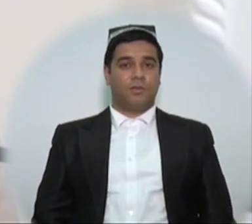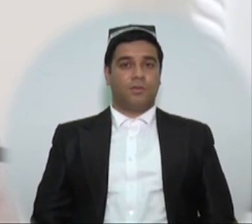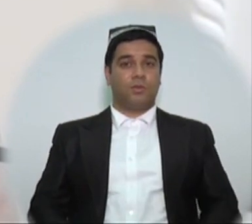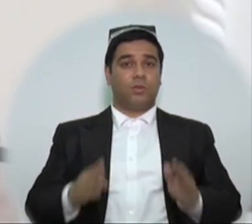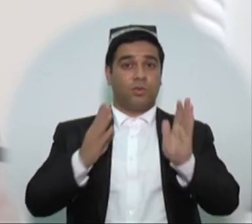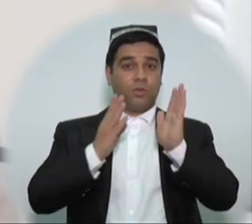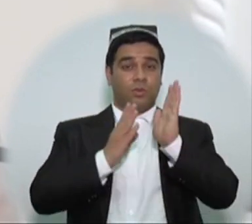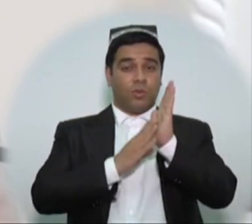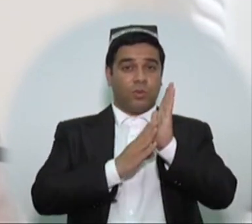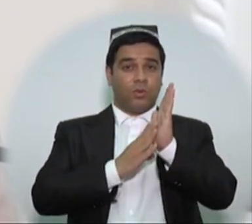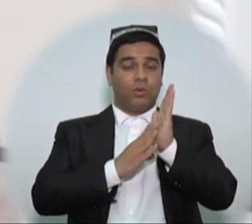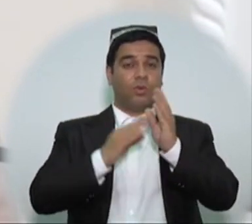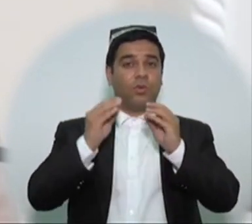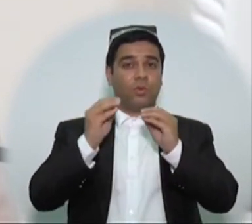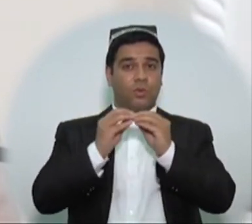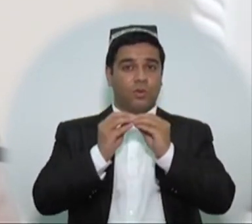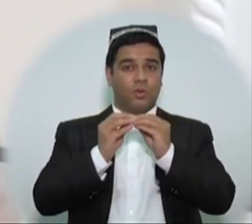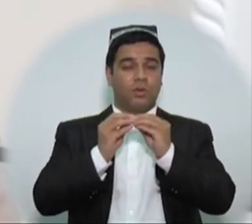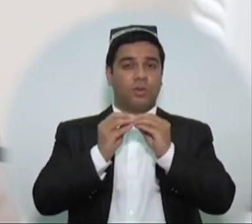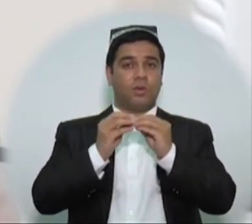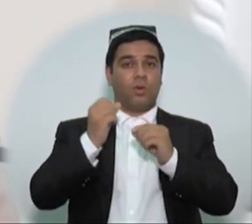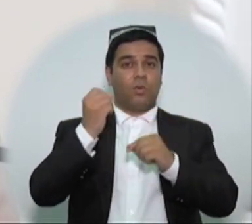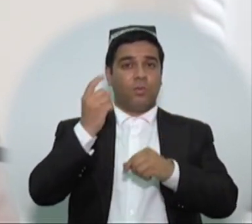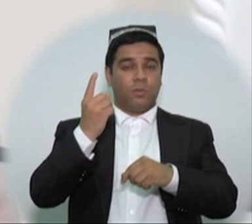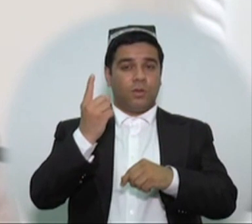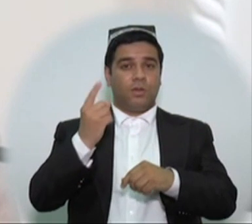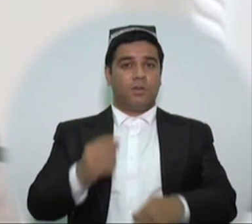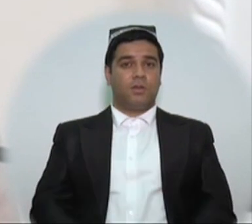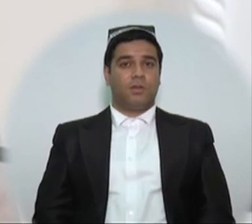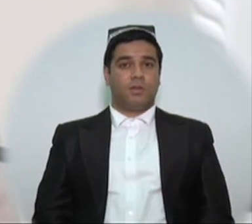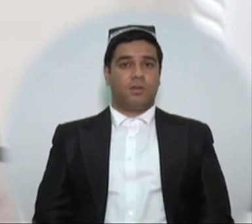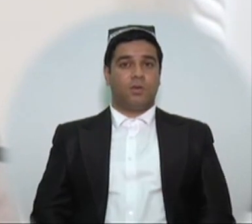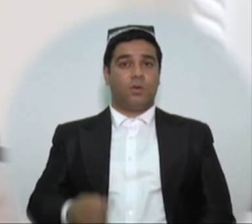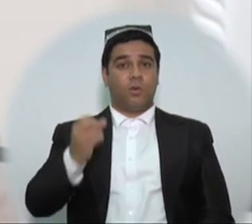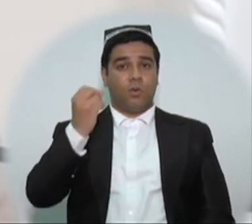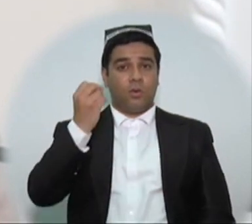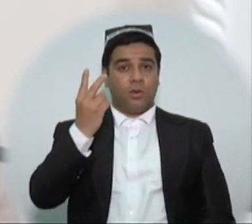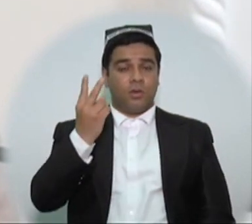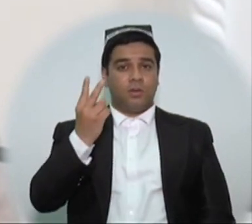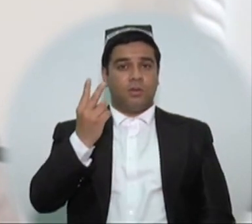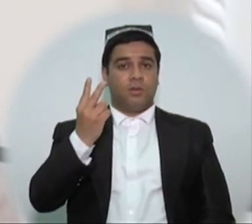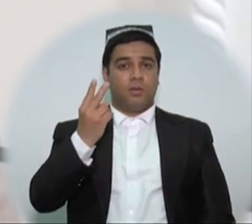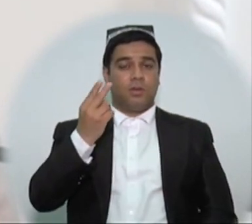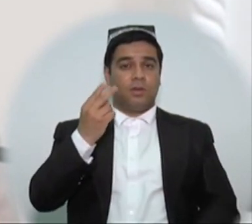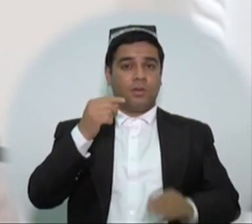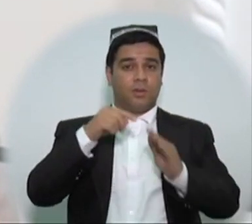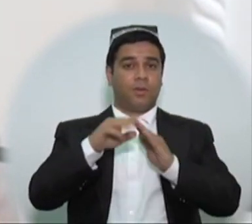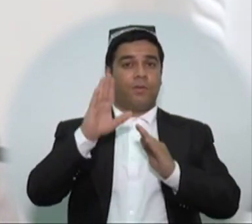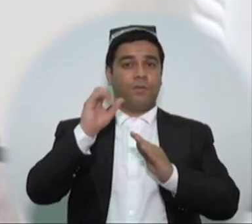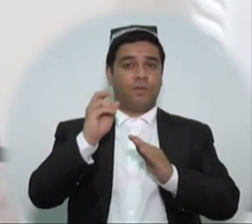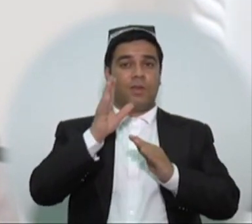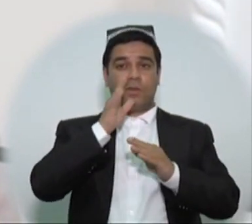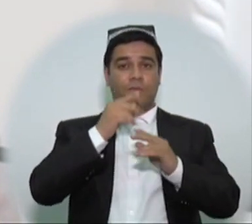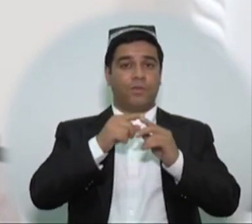9-chi, 10-chi, 11-chi, 12-chi milodiy asrlarda